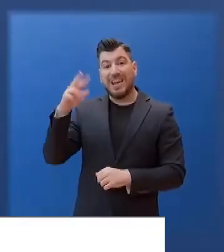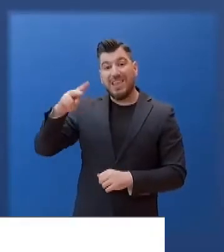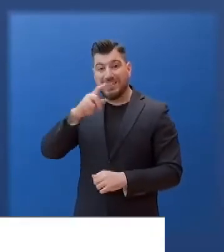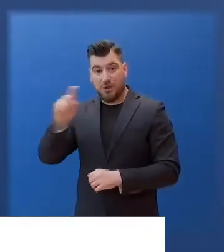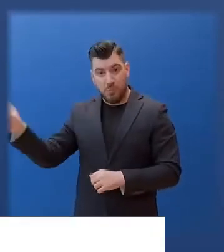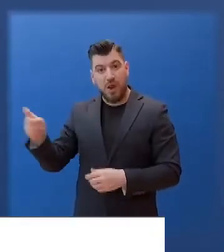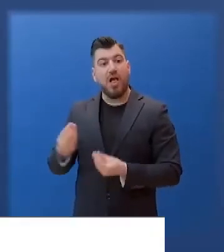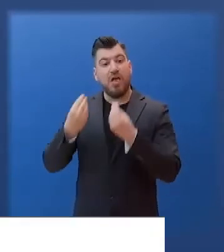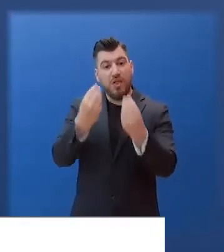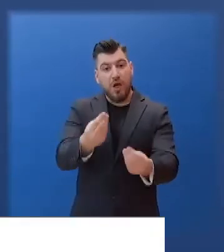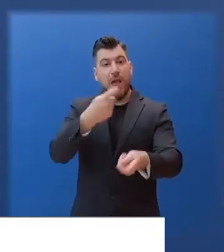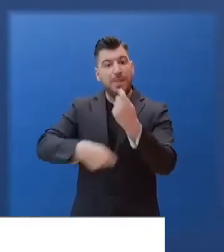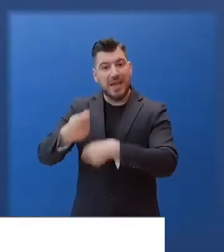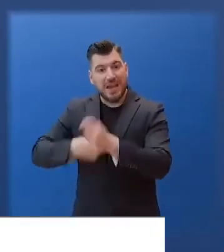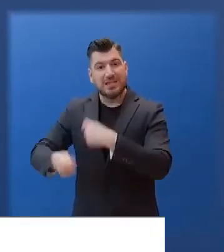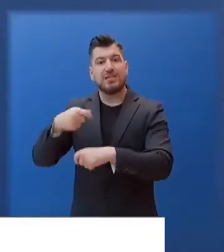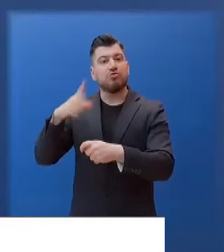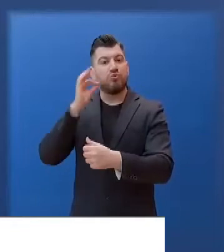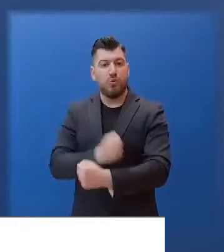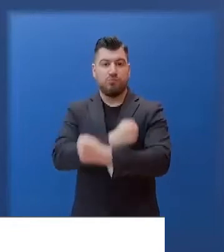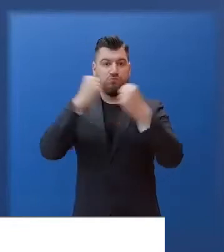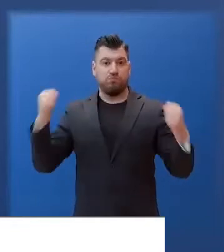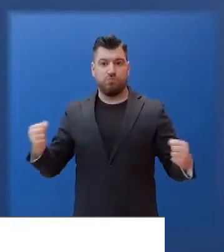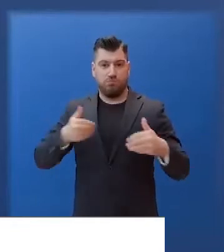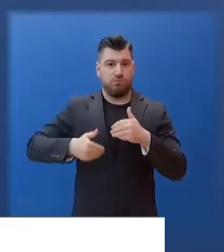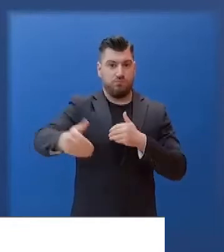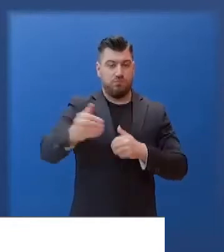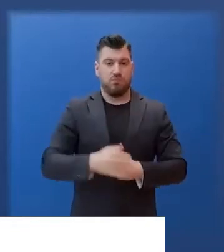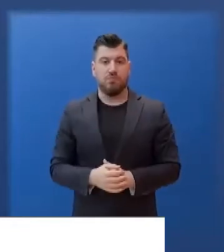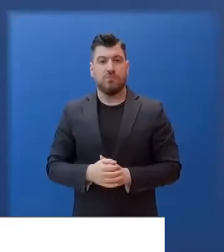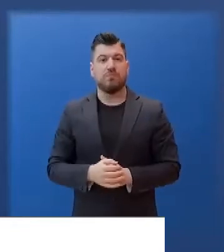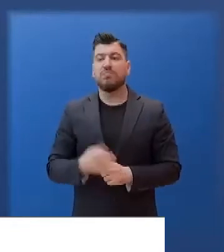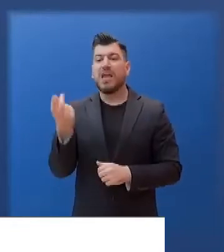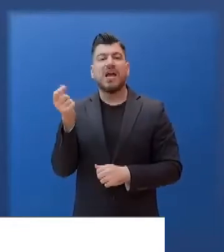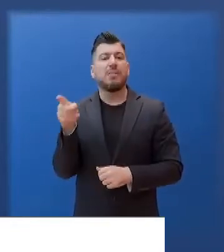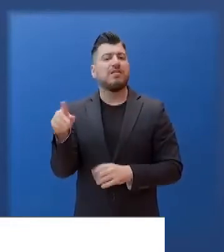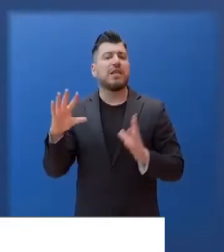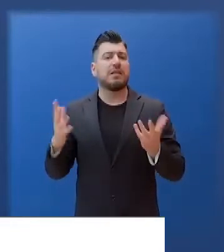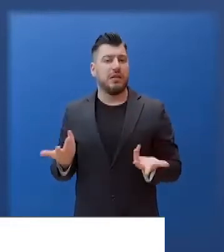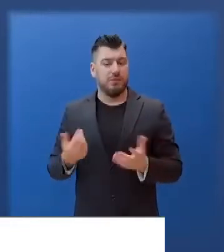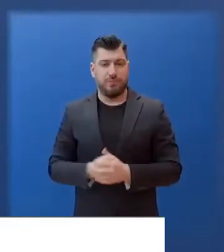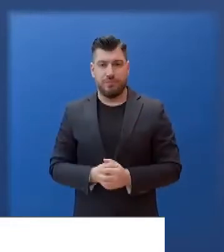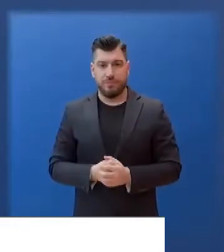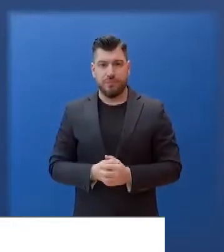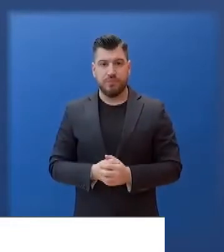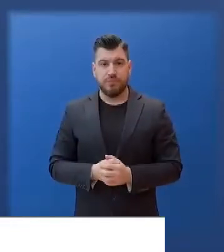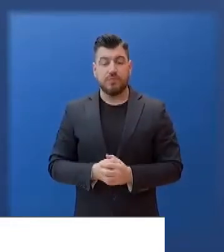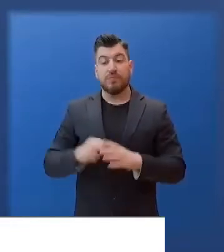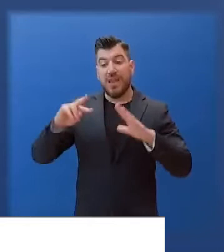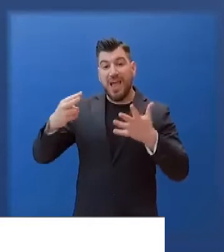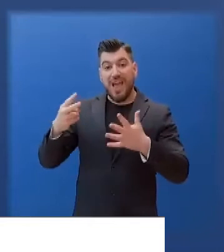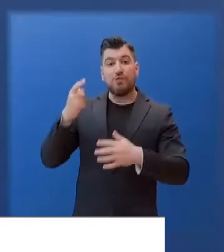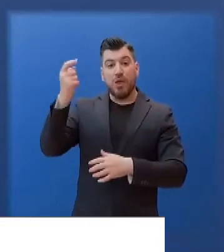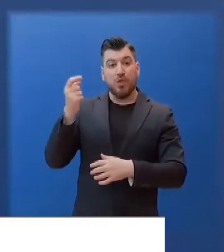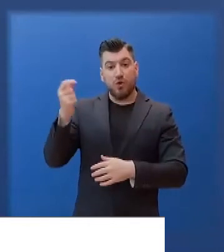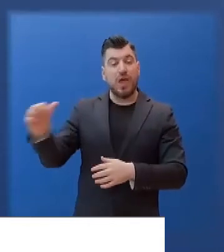για τη στήριξη επιχειρήσεων και νοικοκυριών το αμέσως επόμενο διάστημα. Αφορούν κυρίως την ολοκλήρωση του 7ου κύκλου της